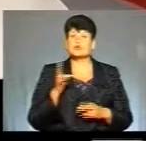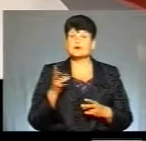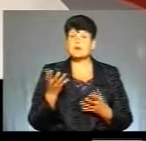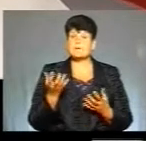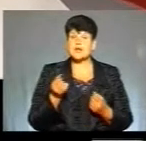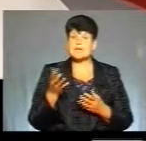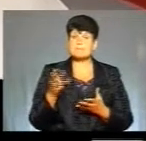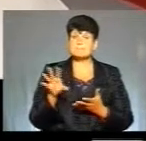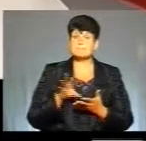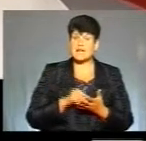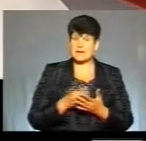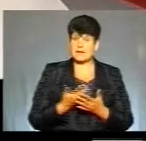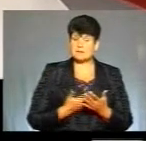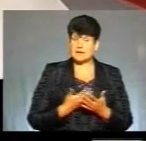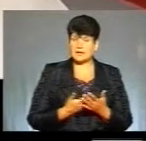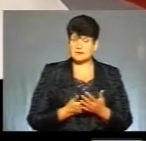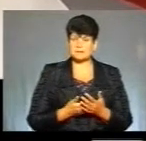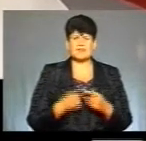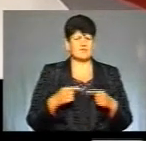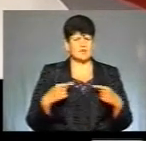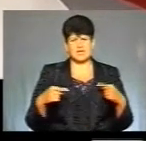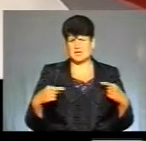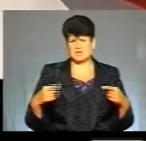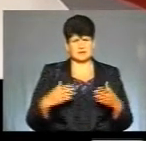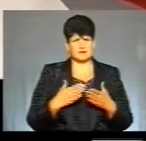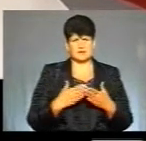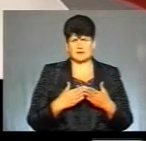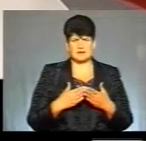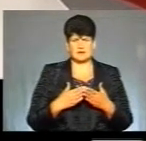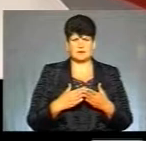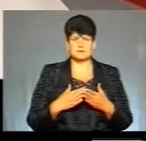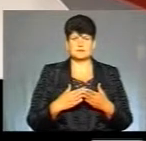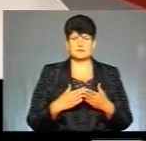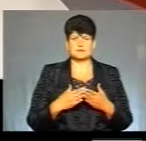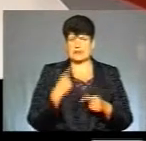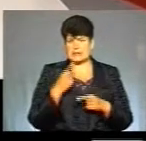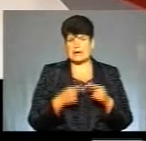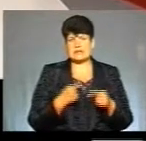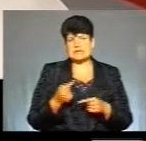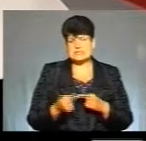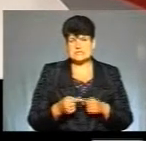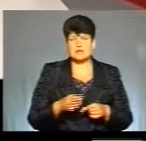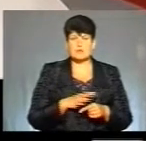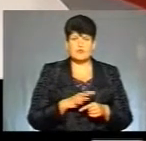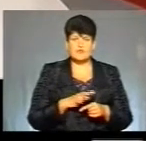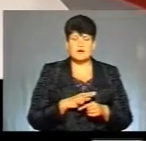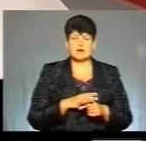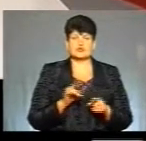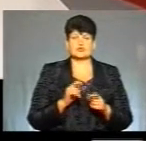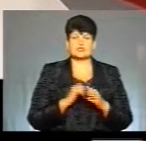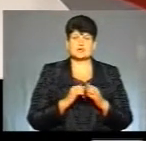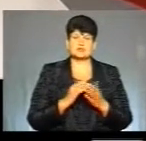Тут практика досить строката. В різних країнах є різні політико-правові традиції. Буває, що і частими є випадки,